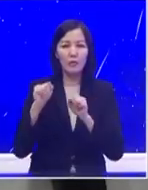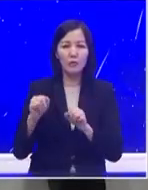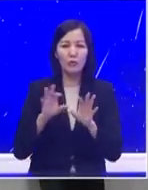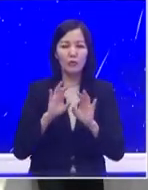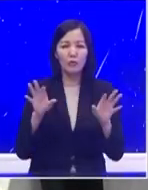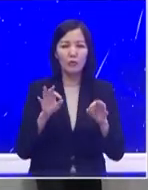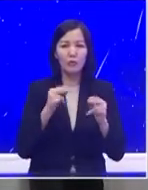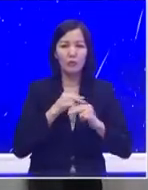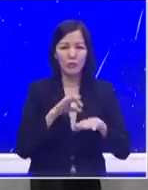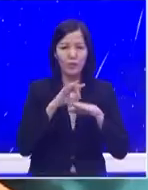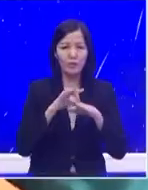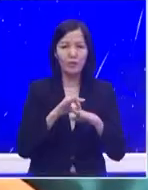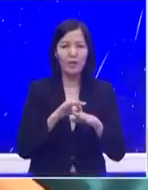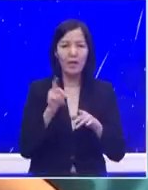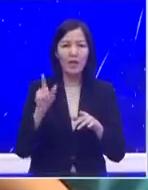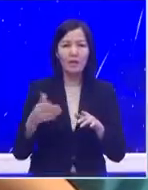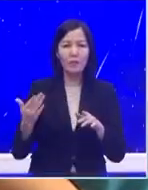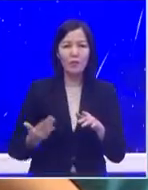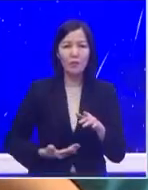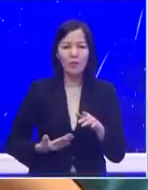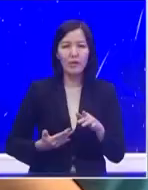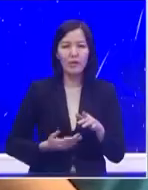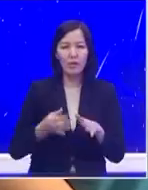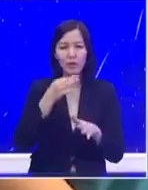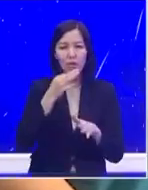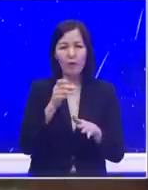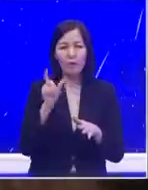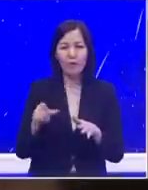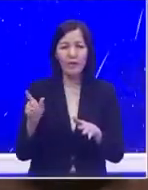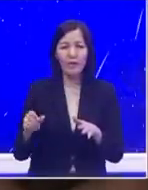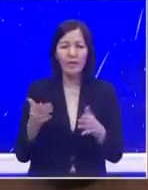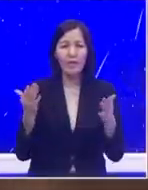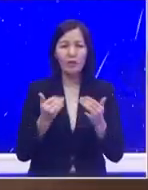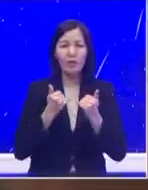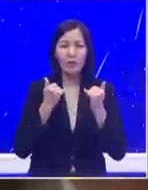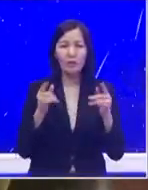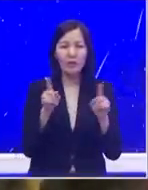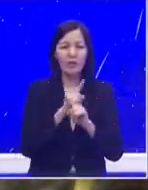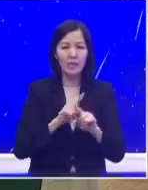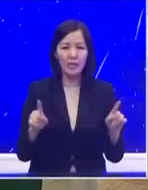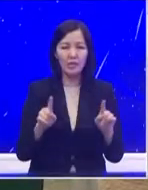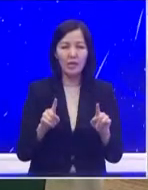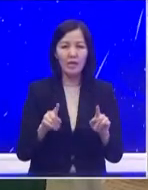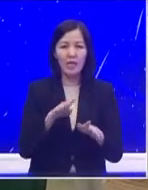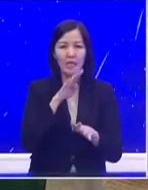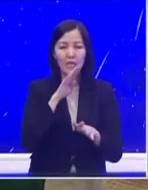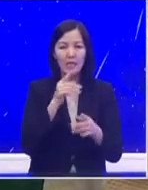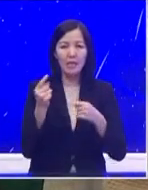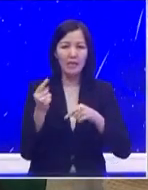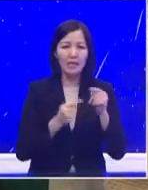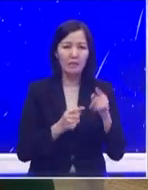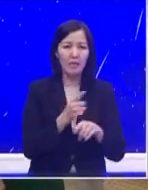үшін түсіндіру жұмыстарын өткізуде. Адам өміріне жауап беретін маман иелеріне қашанда құрмет керек. Осы орайда